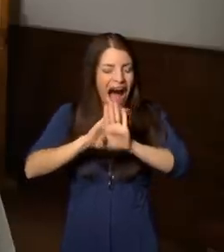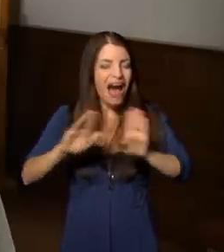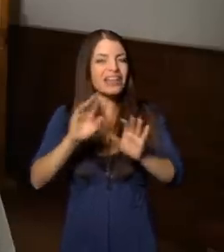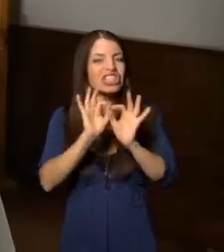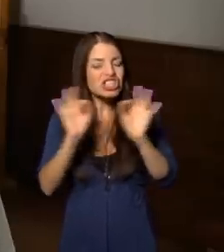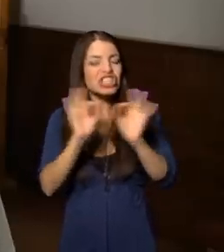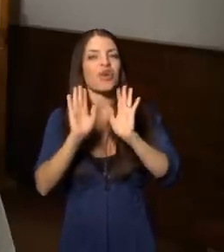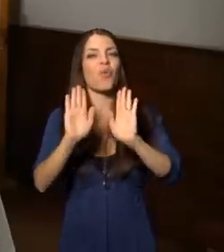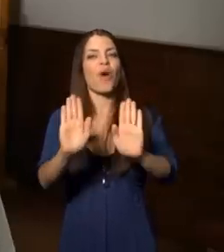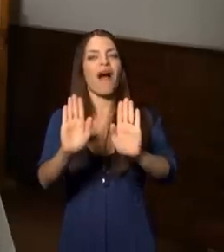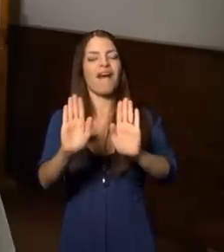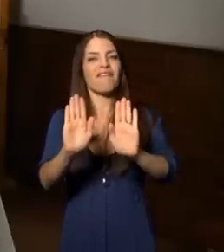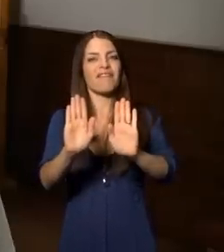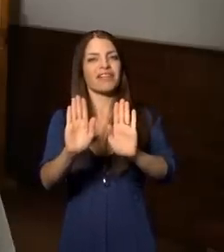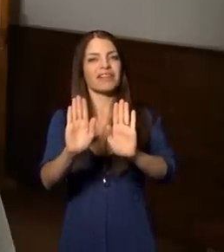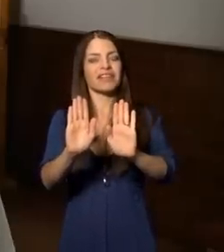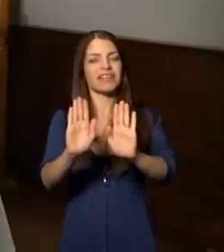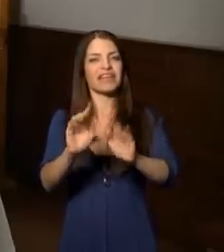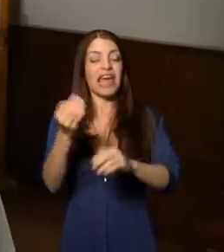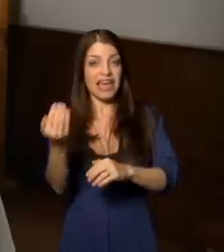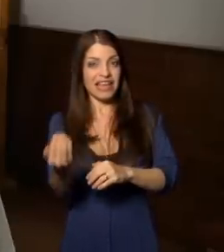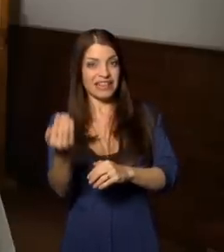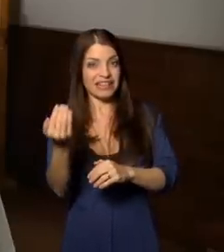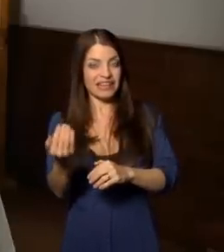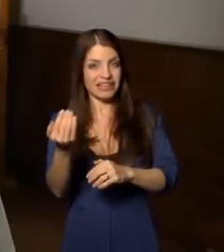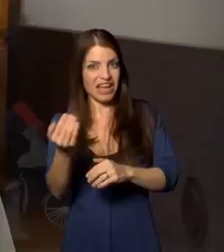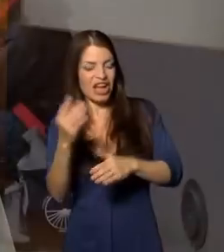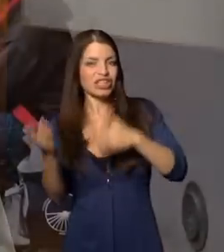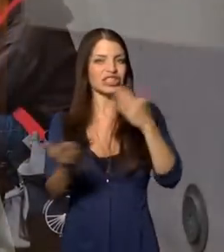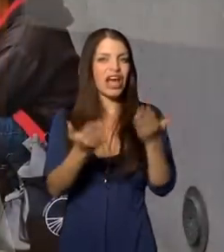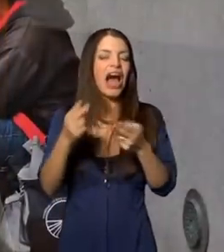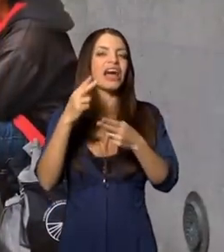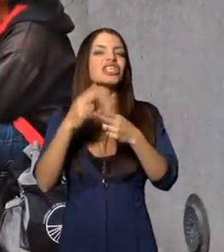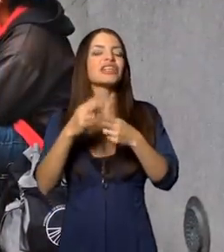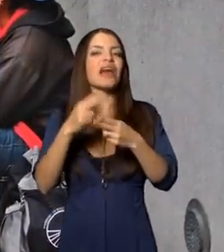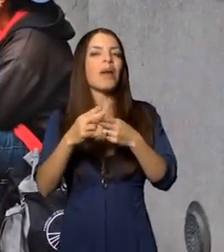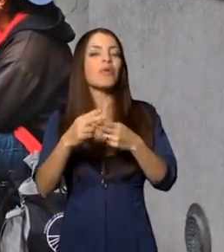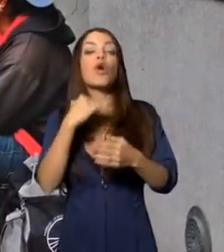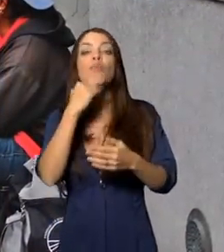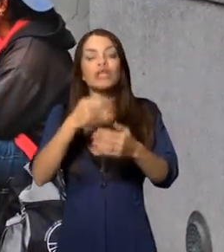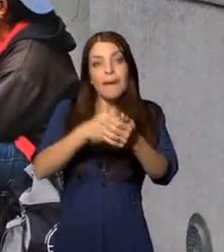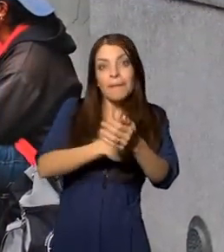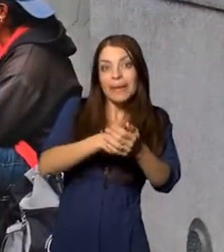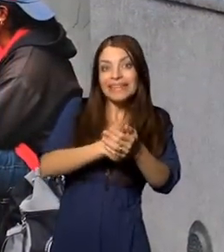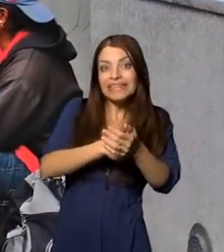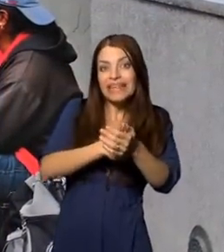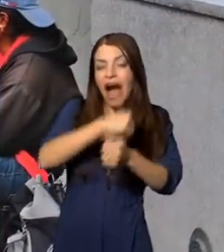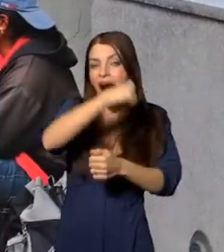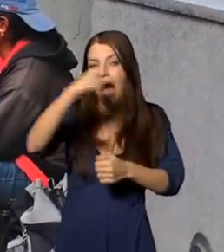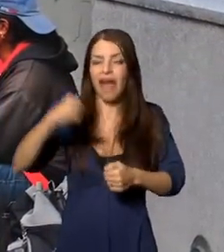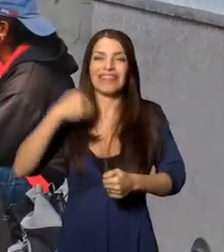xejn iwaqfuh. Il-karità hija azzjoni, mhux reazzjoni. Jiġri